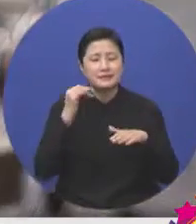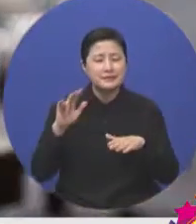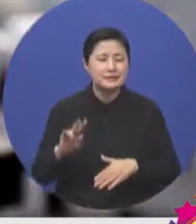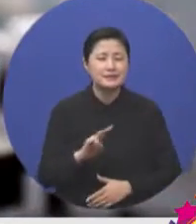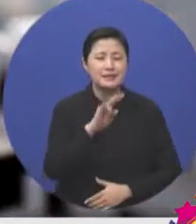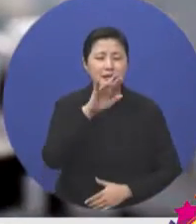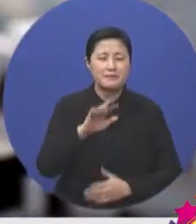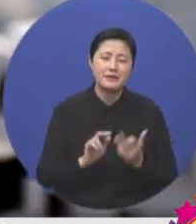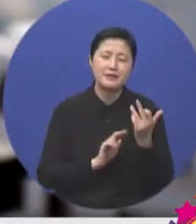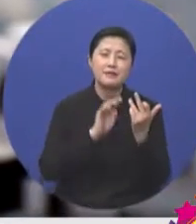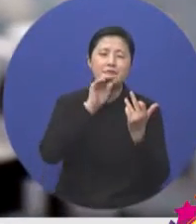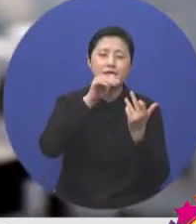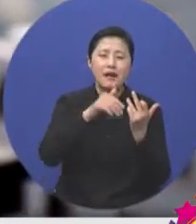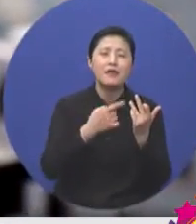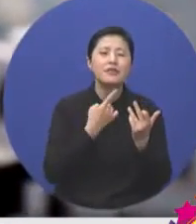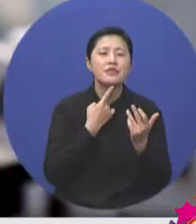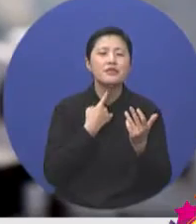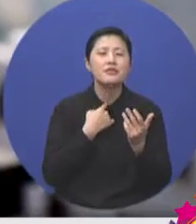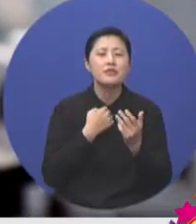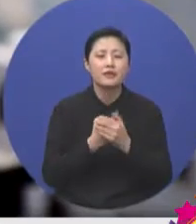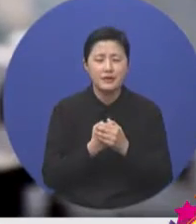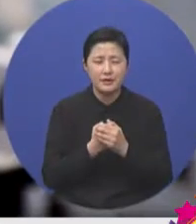산책이 넘나트는